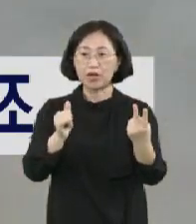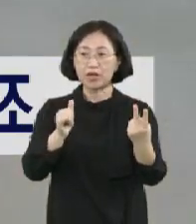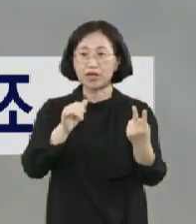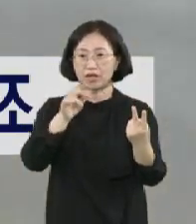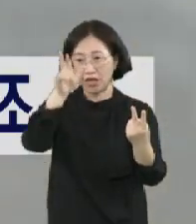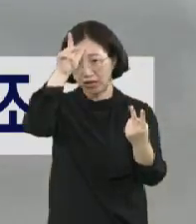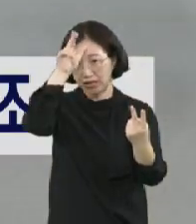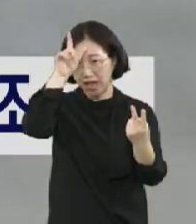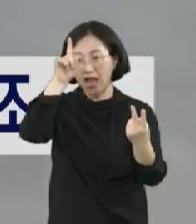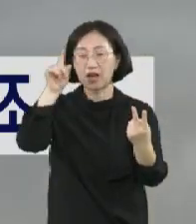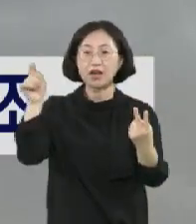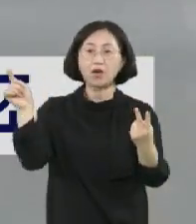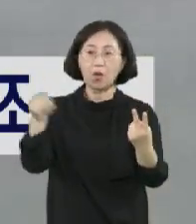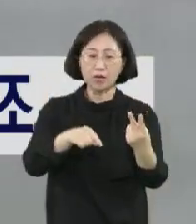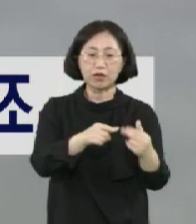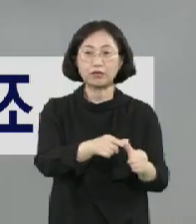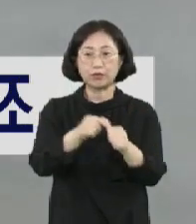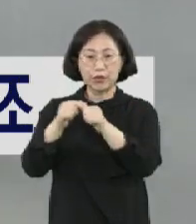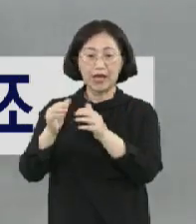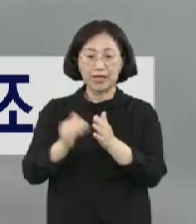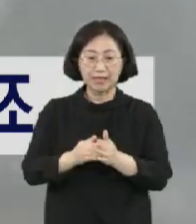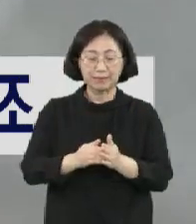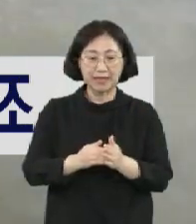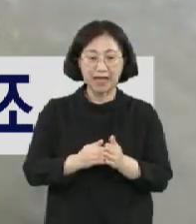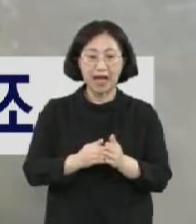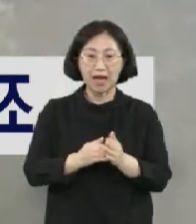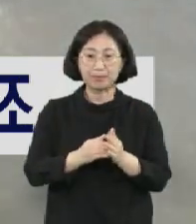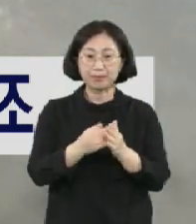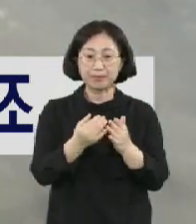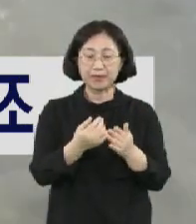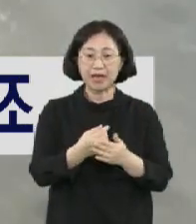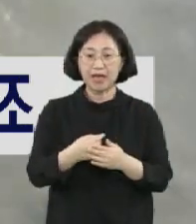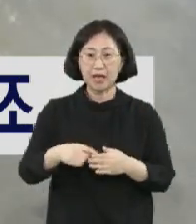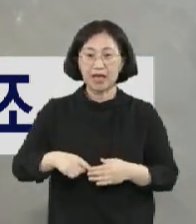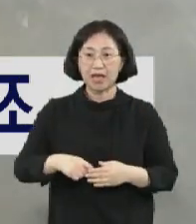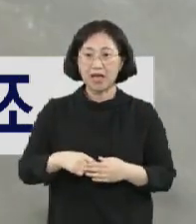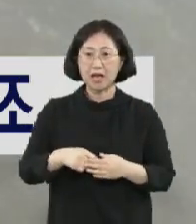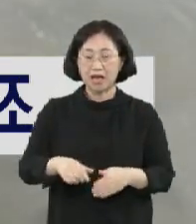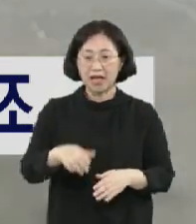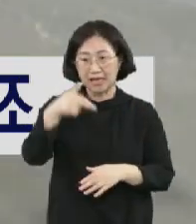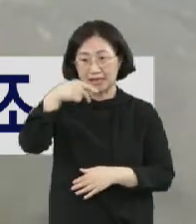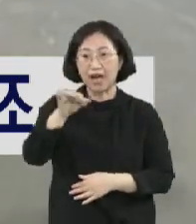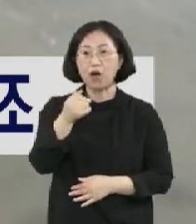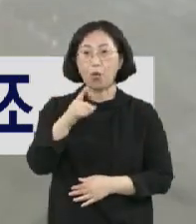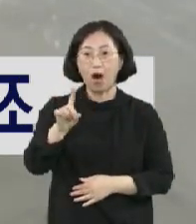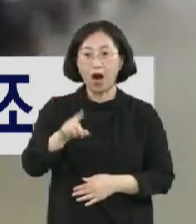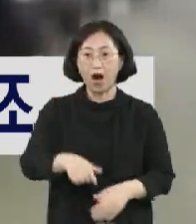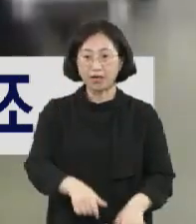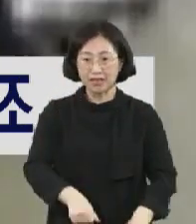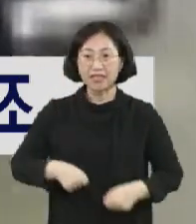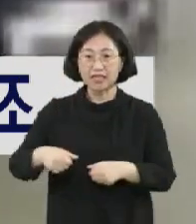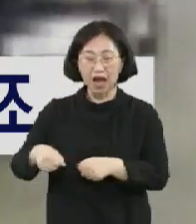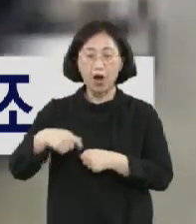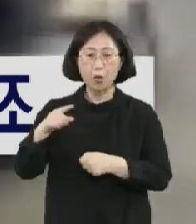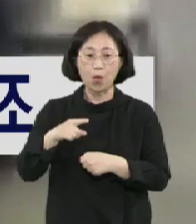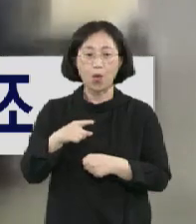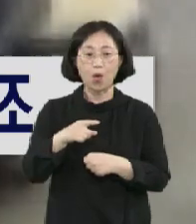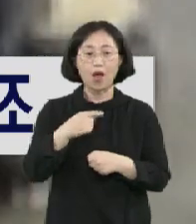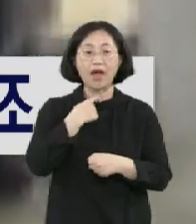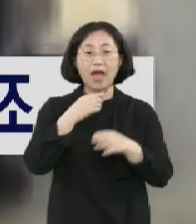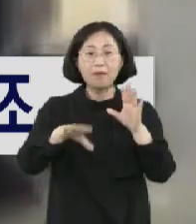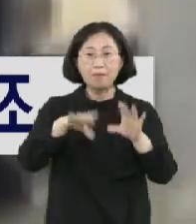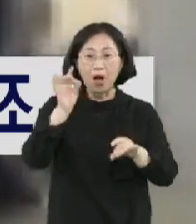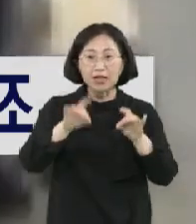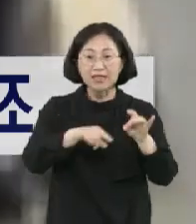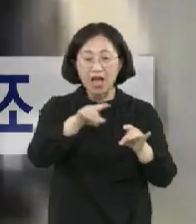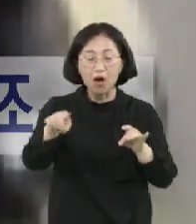태안소방과 해경에 의해 구조됐습니다. 이들은 일행 2명과 함께 가슴 장화 차림으로 갯벌 체험을 하다 빠르게 차오르는 밀물에